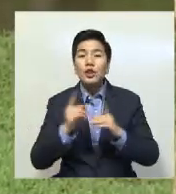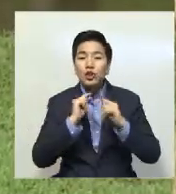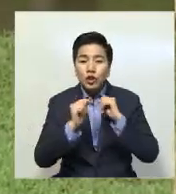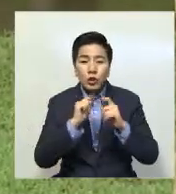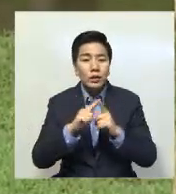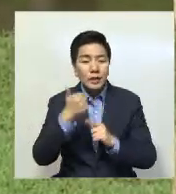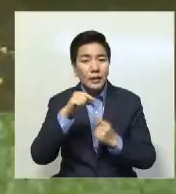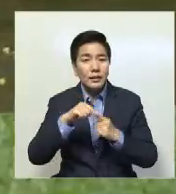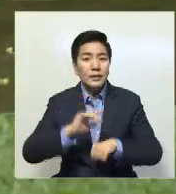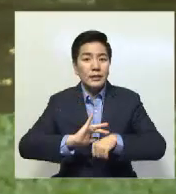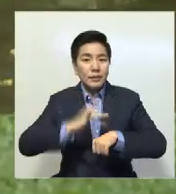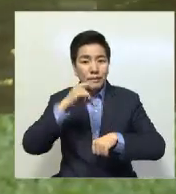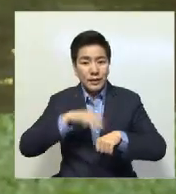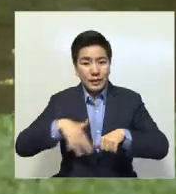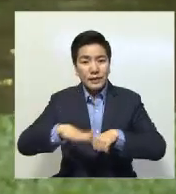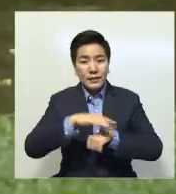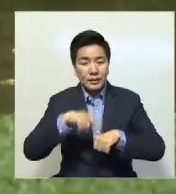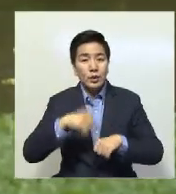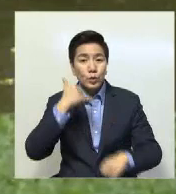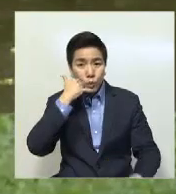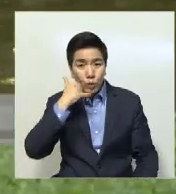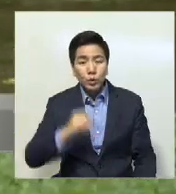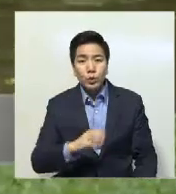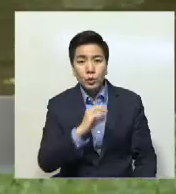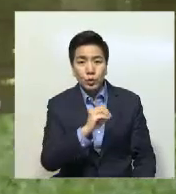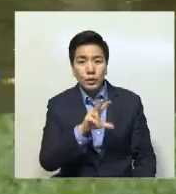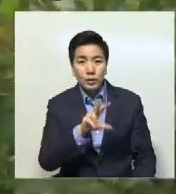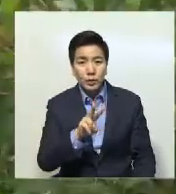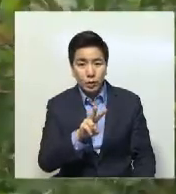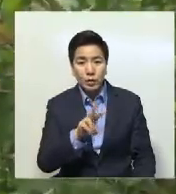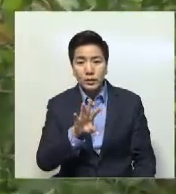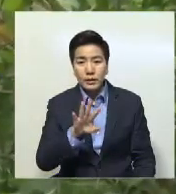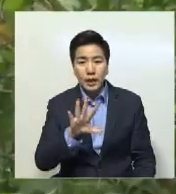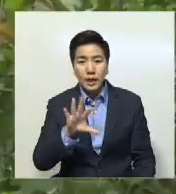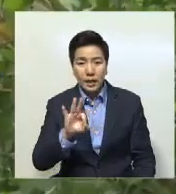อได้โดยตรงกับอุทยานแห่งชาติแก่งกระจานเบอร์โทร